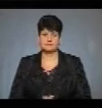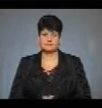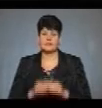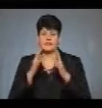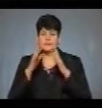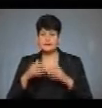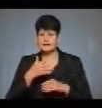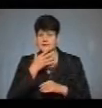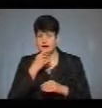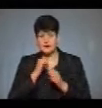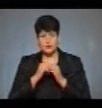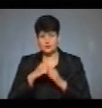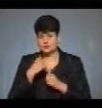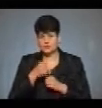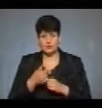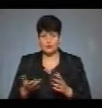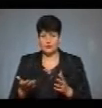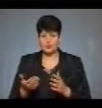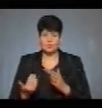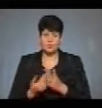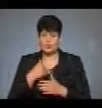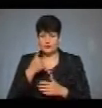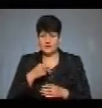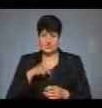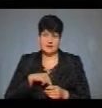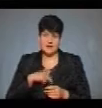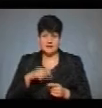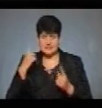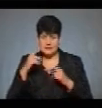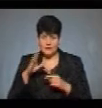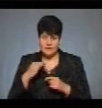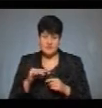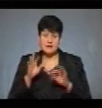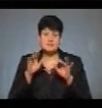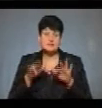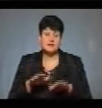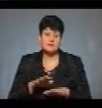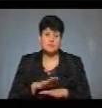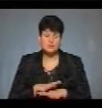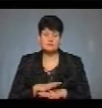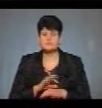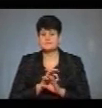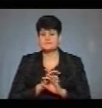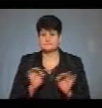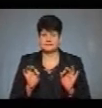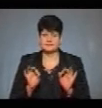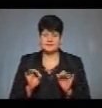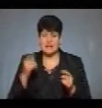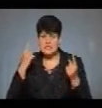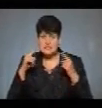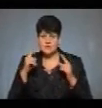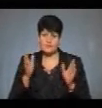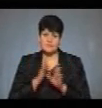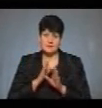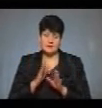Ялинка гарна, як і кожного року. Новорічний настрій казковий, щоб випав сніг, було б чудово. Казкова атмосфера, привітні